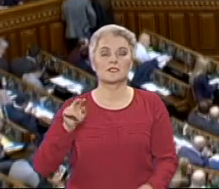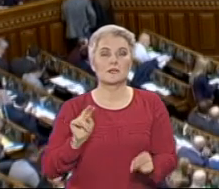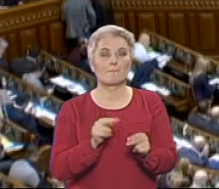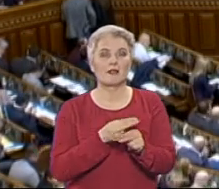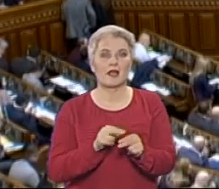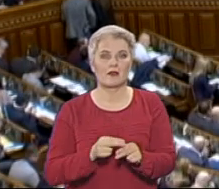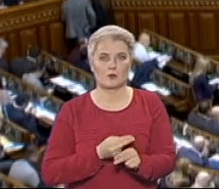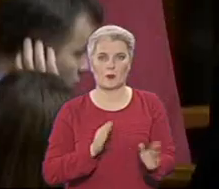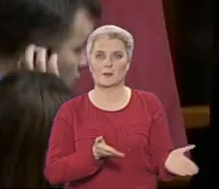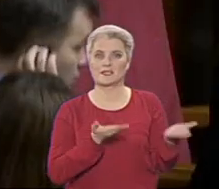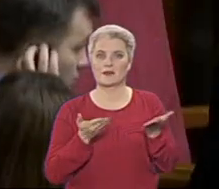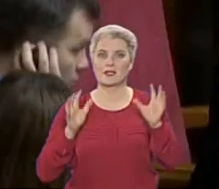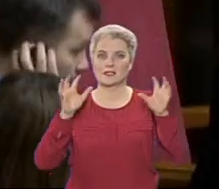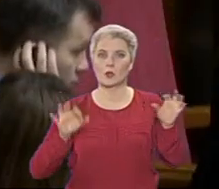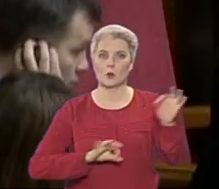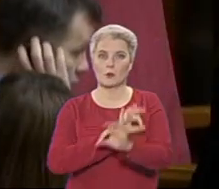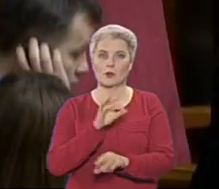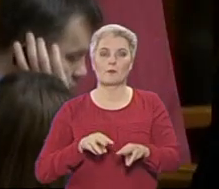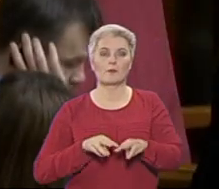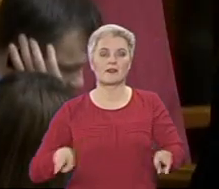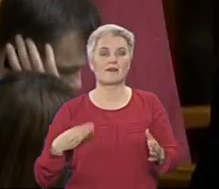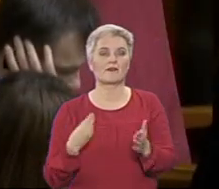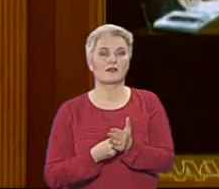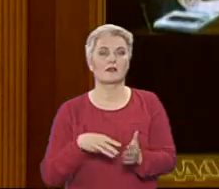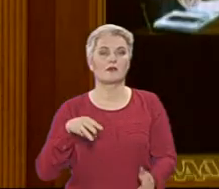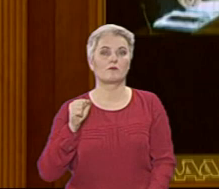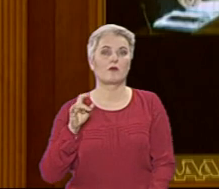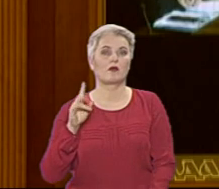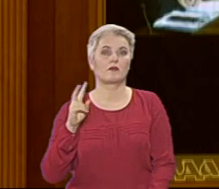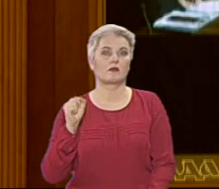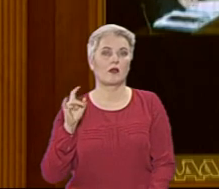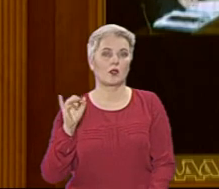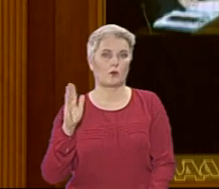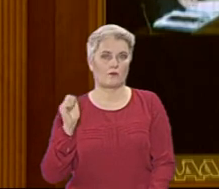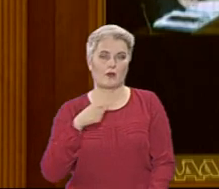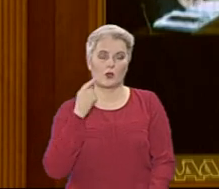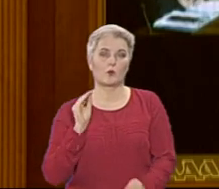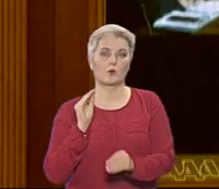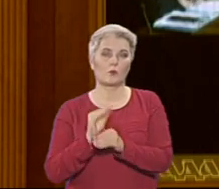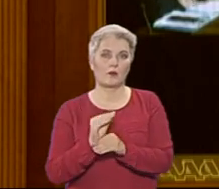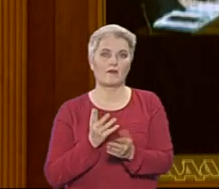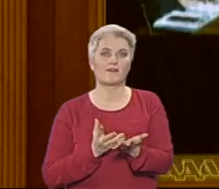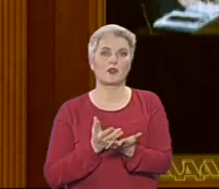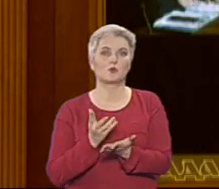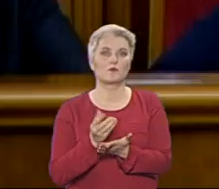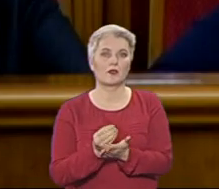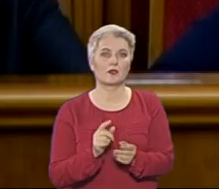правок. Представила законопроект міністр фінансів Оксана Маркарова. За її словами, додали фінансування окремих